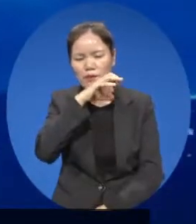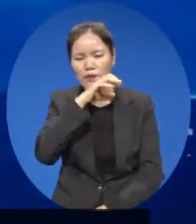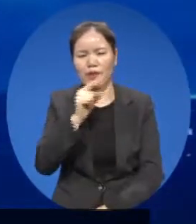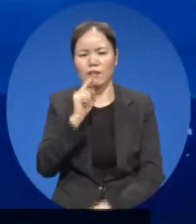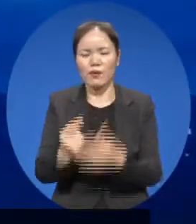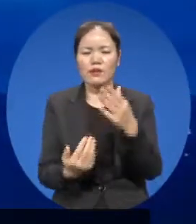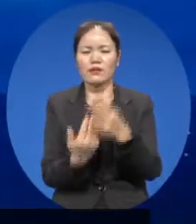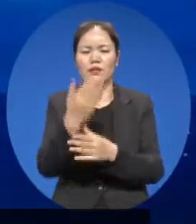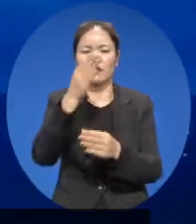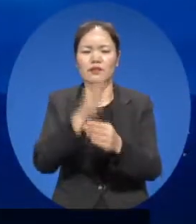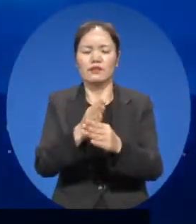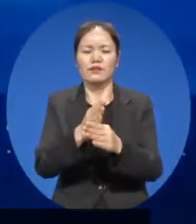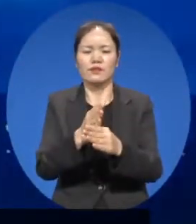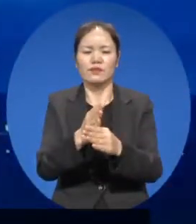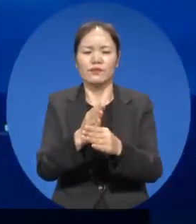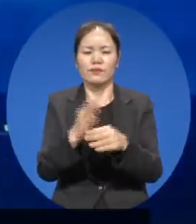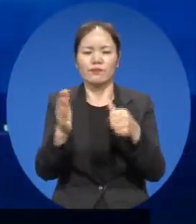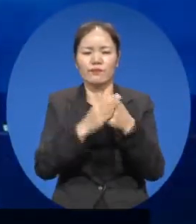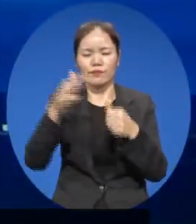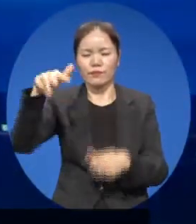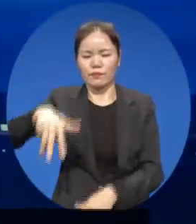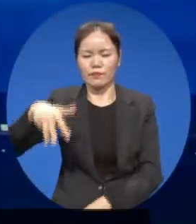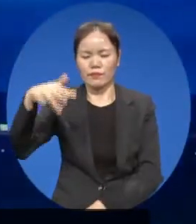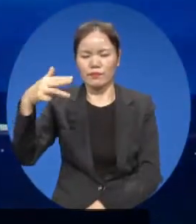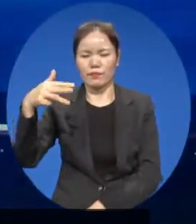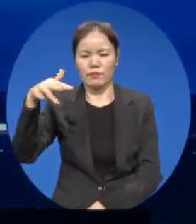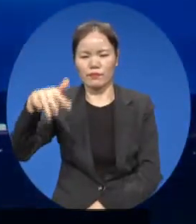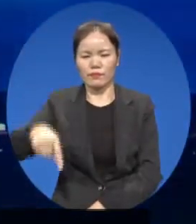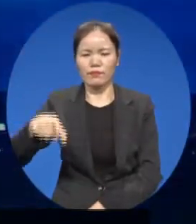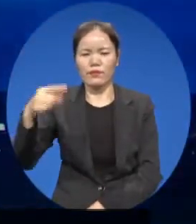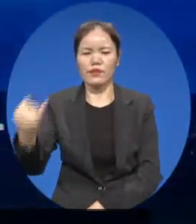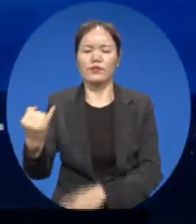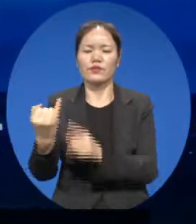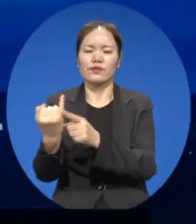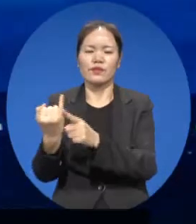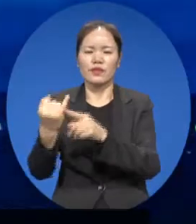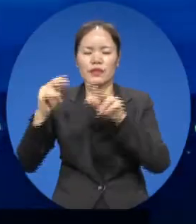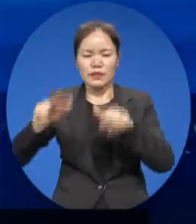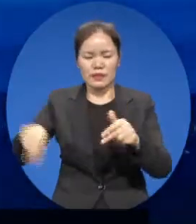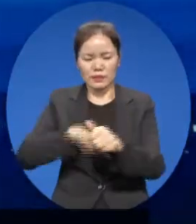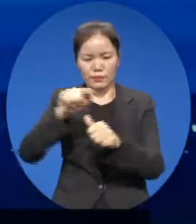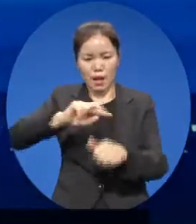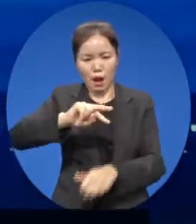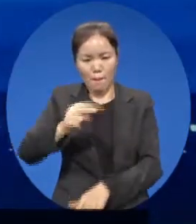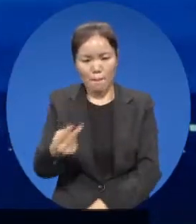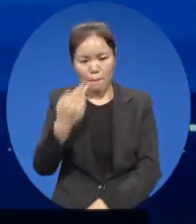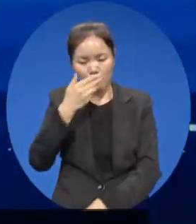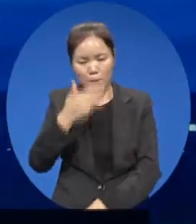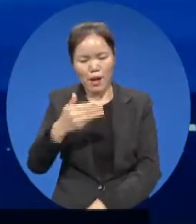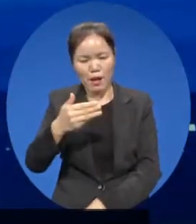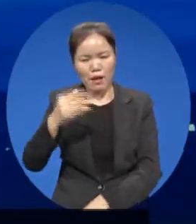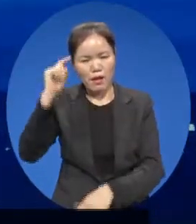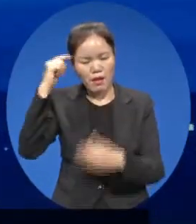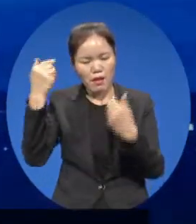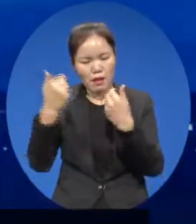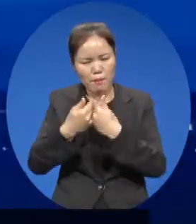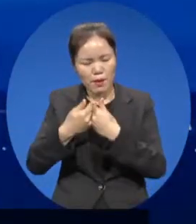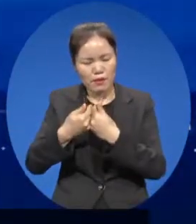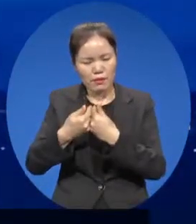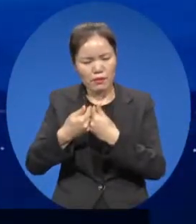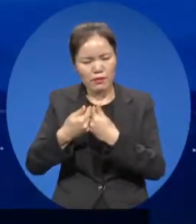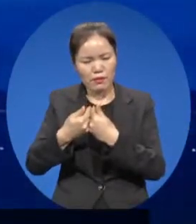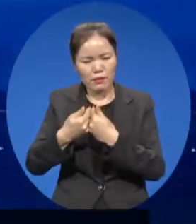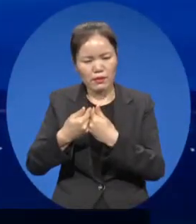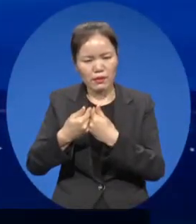있습니다 그렇기 때문에 추미애 잠깐 무언가 이런 어떤 그 형세를 뒤집을 수 있는 반격이 있지 않 있어야 되지